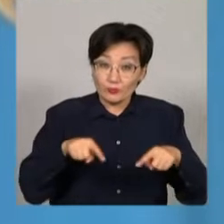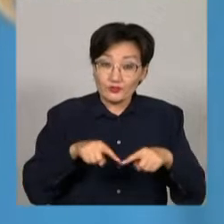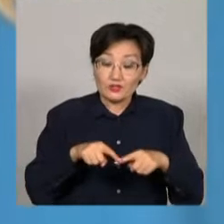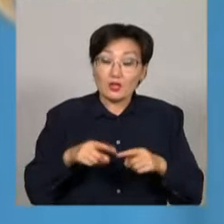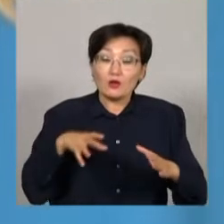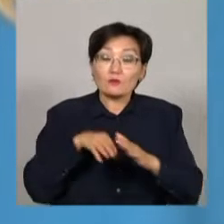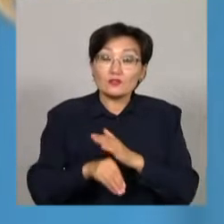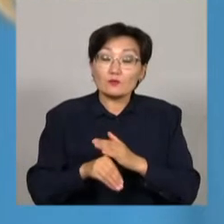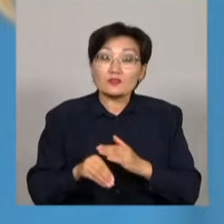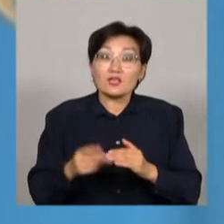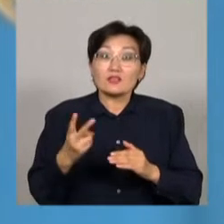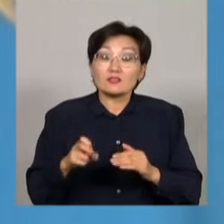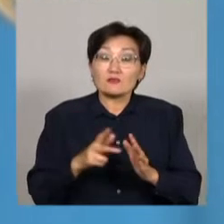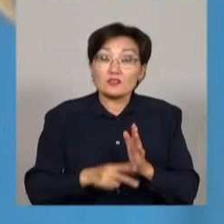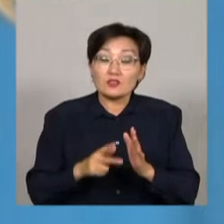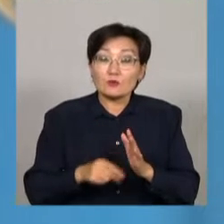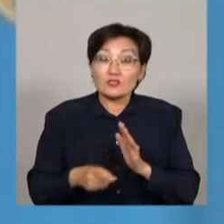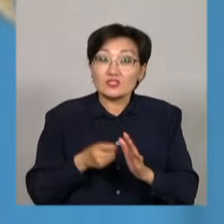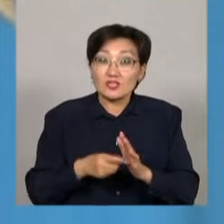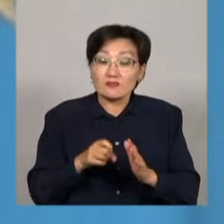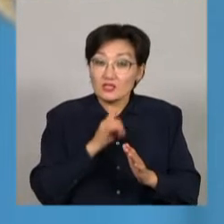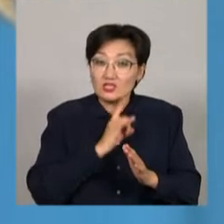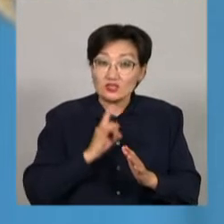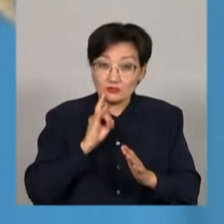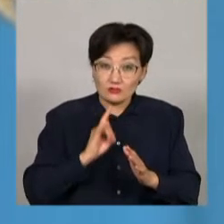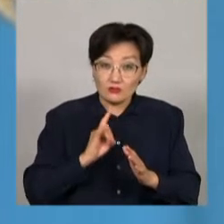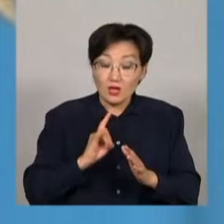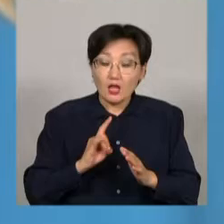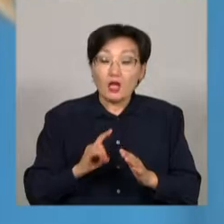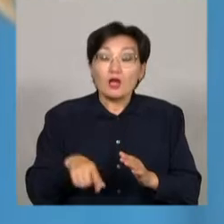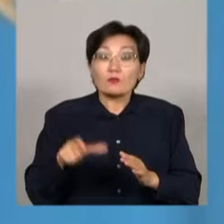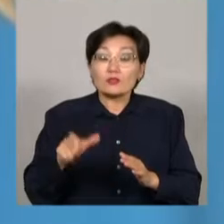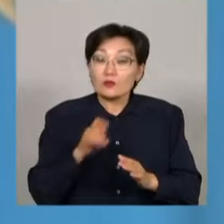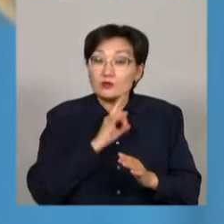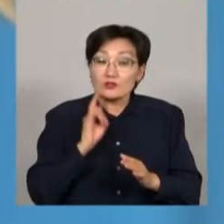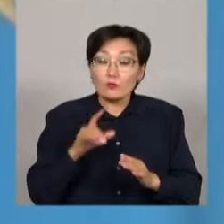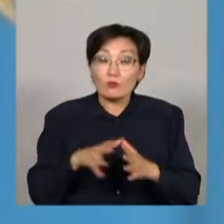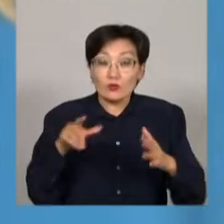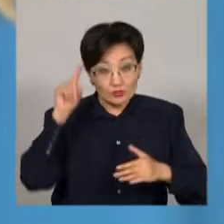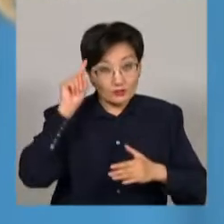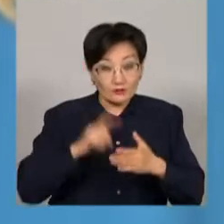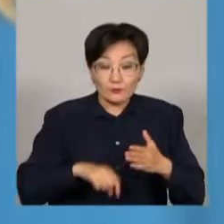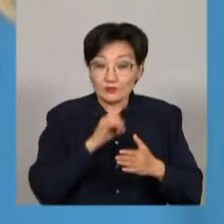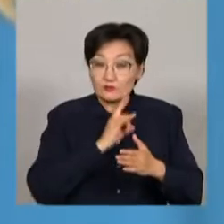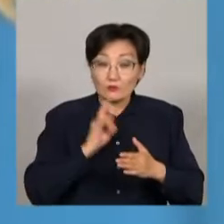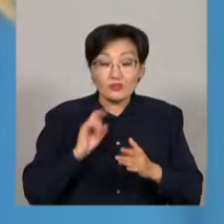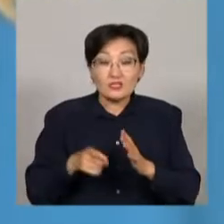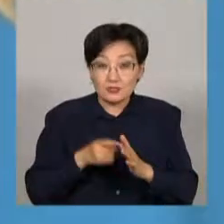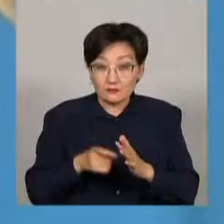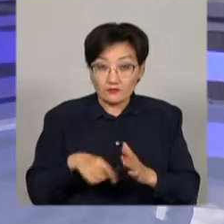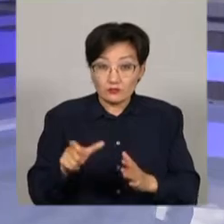в состав которых включены 280 следователей женщин. Жертва женщина больше доверяет женщине, следователю.